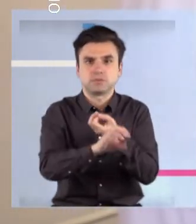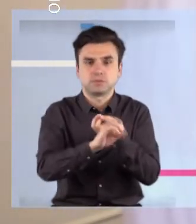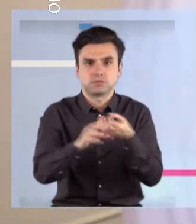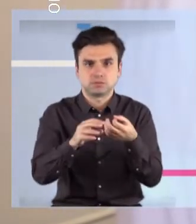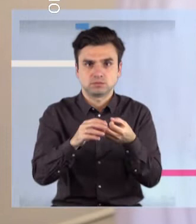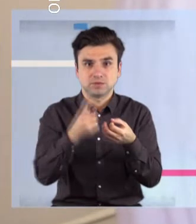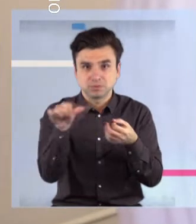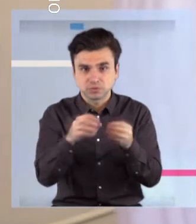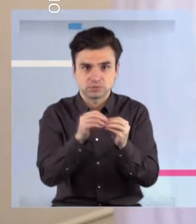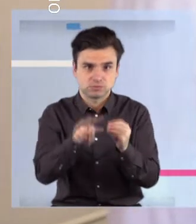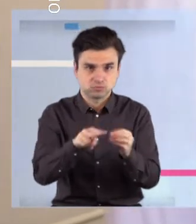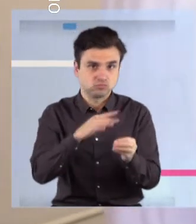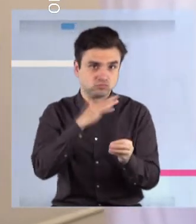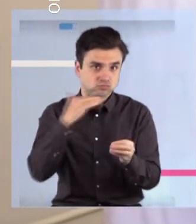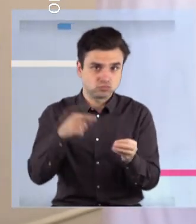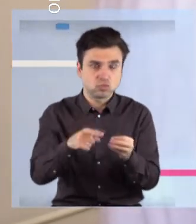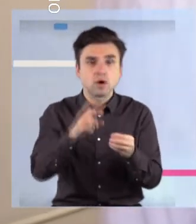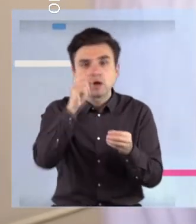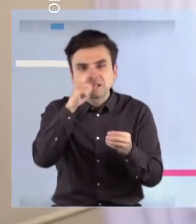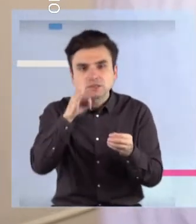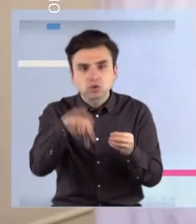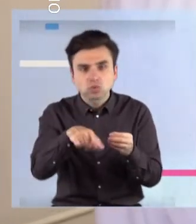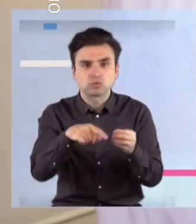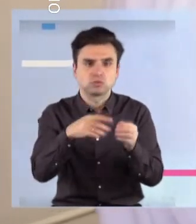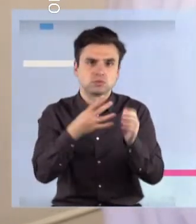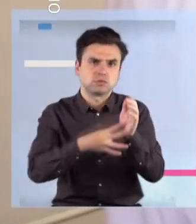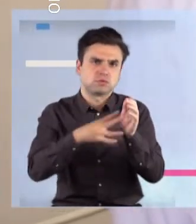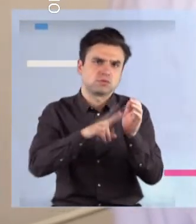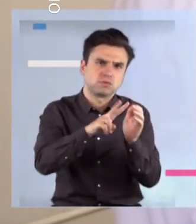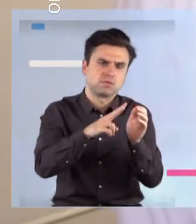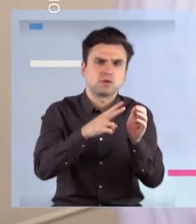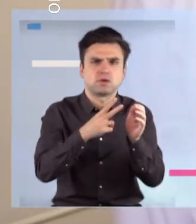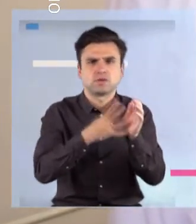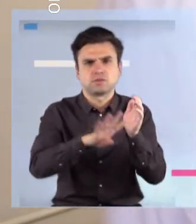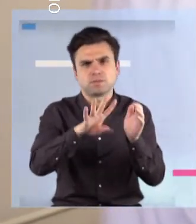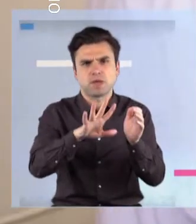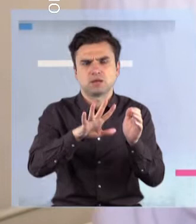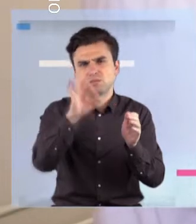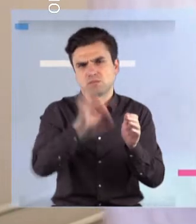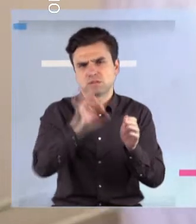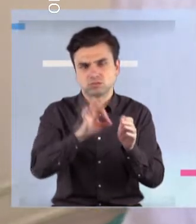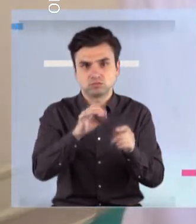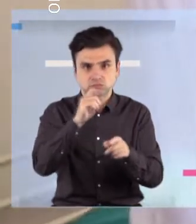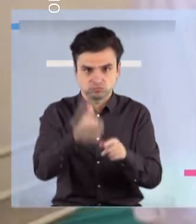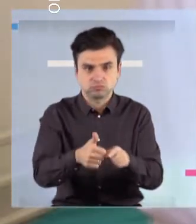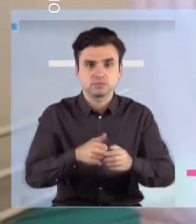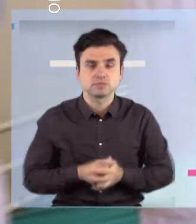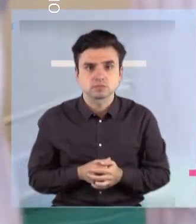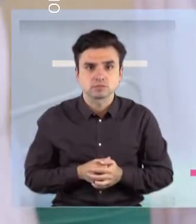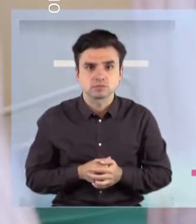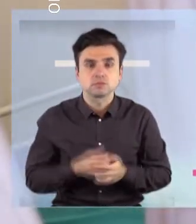не обеспечена централізована подача кислорода. И поэтому мы используем кислородный концентратор. Данный кислородный концентратор,